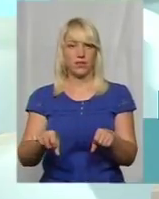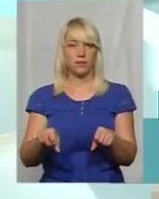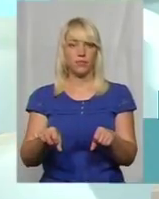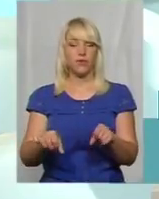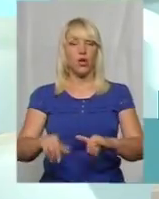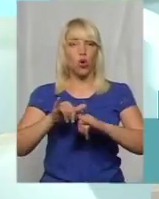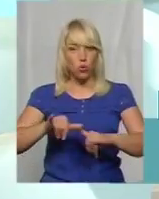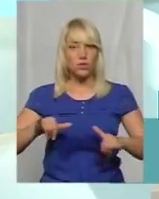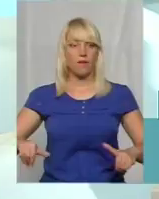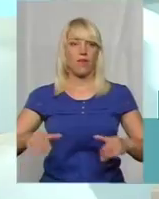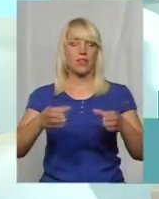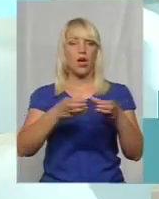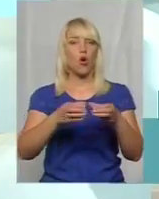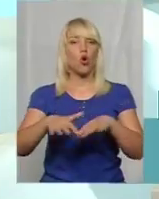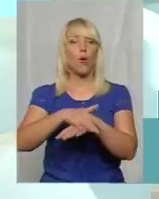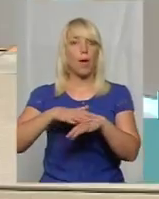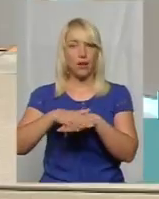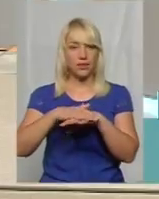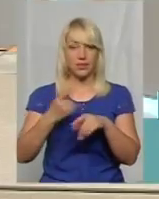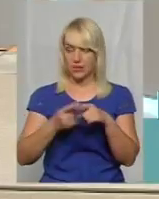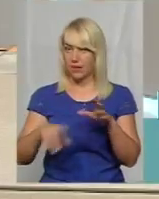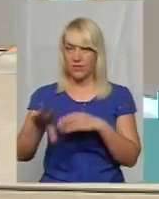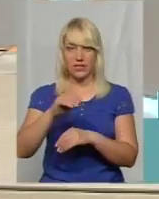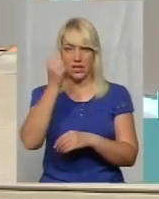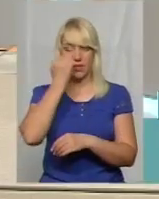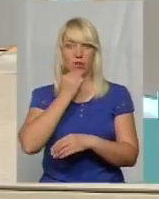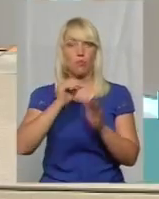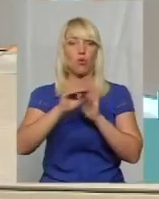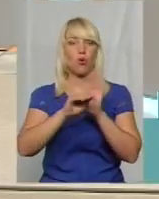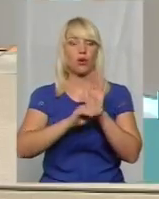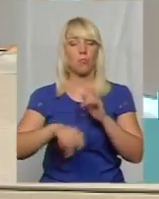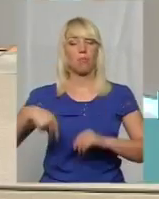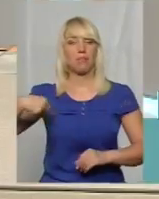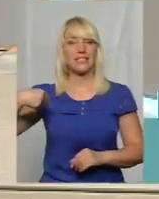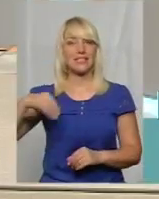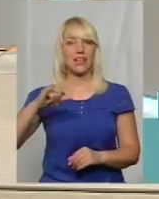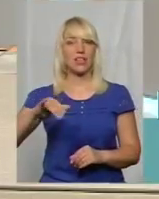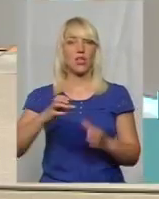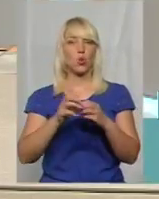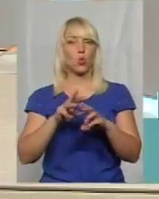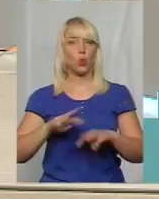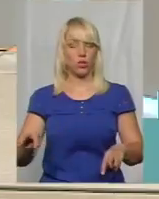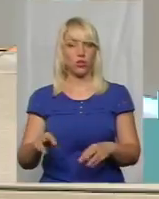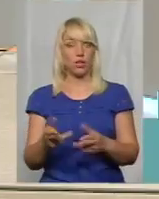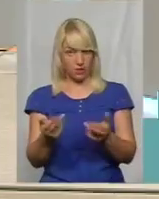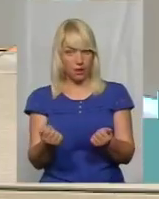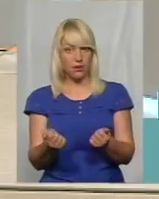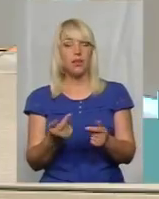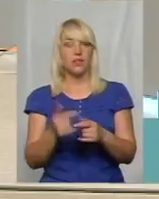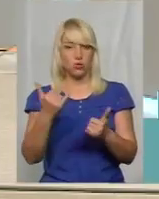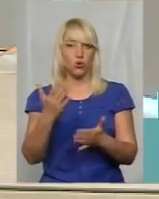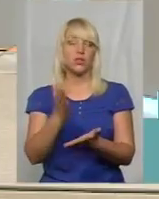мають можливість розвивати громади. Це все завдяки програмам президента і уряду. Да? Сьогодні є